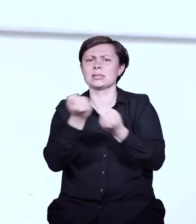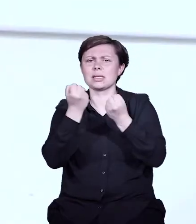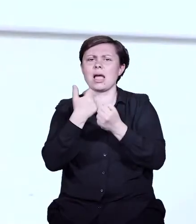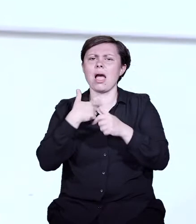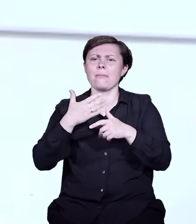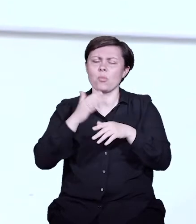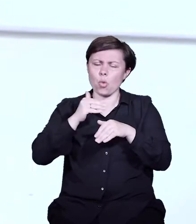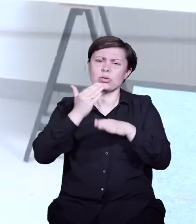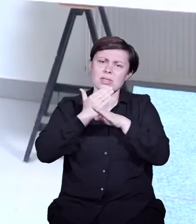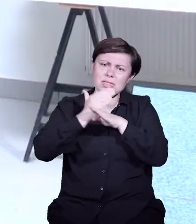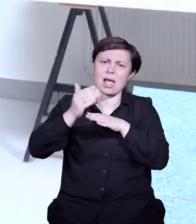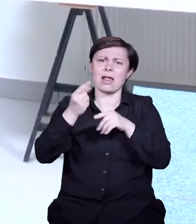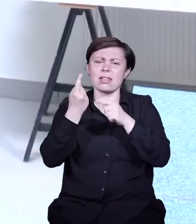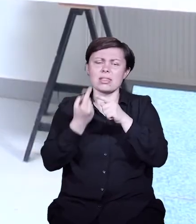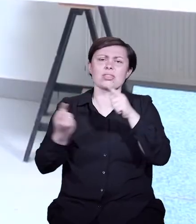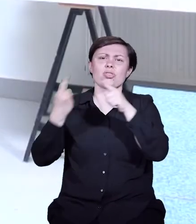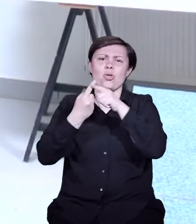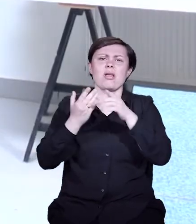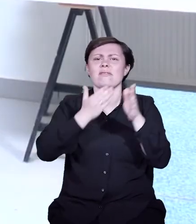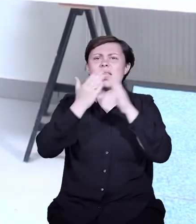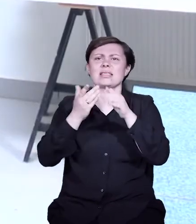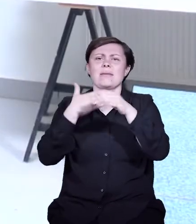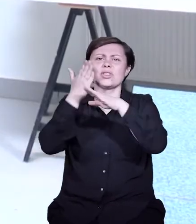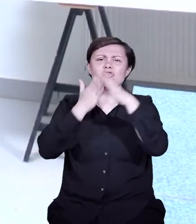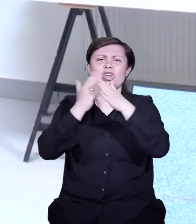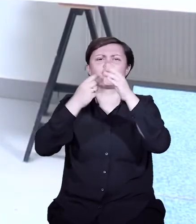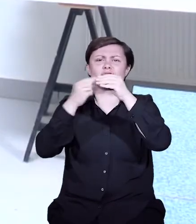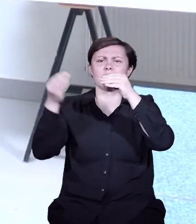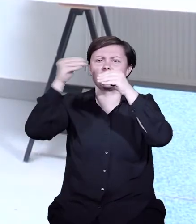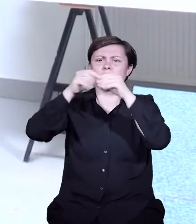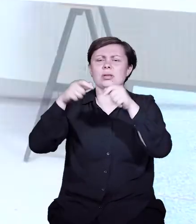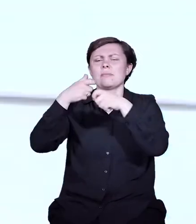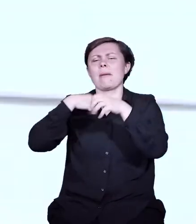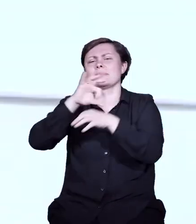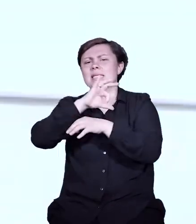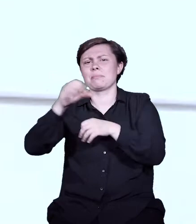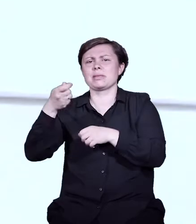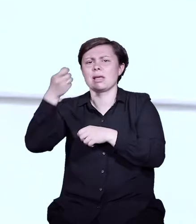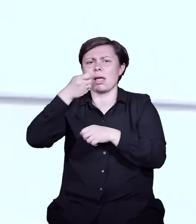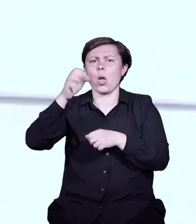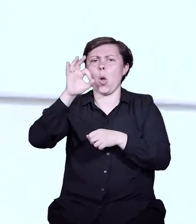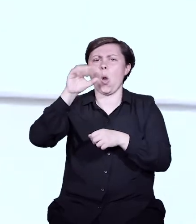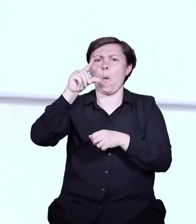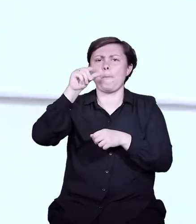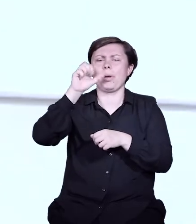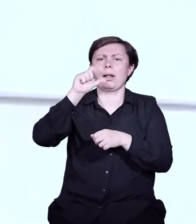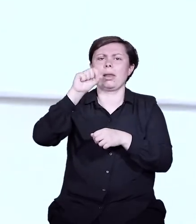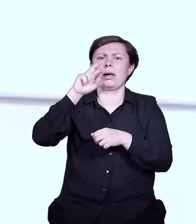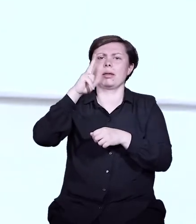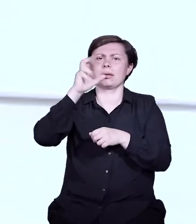można było kontynuować i dolepiać kolejne elementy. Robiłem to opalarką. Jest to ostatnie zwieńczenie